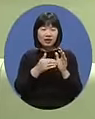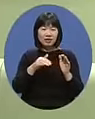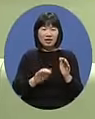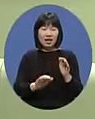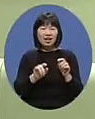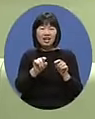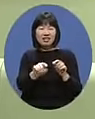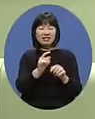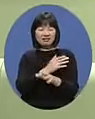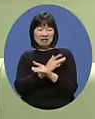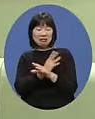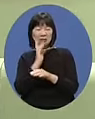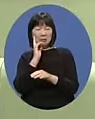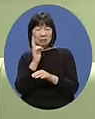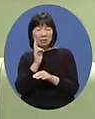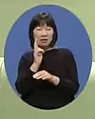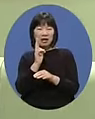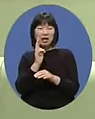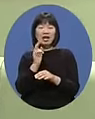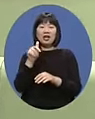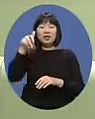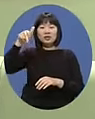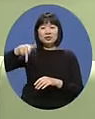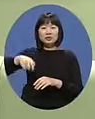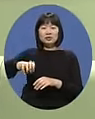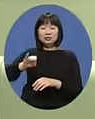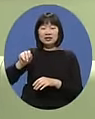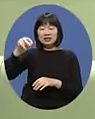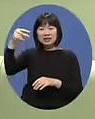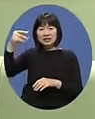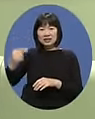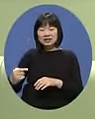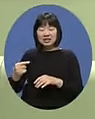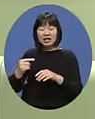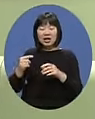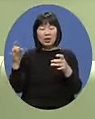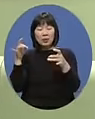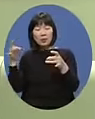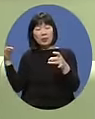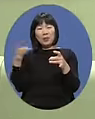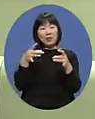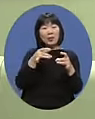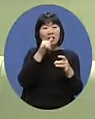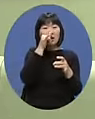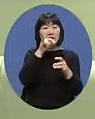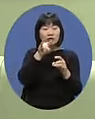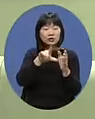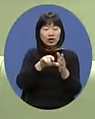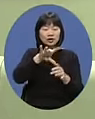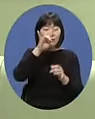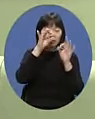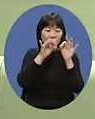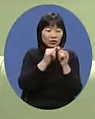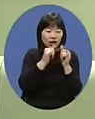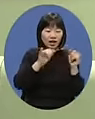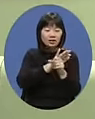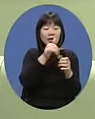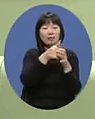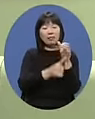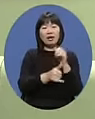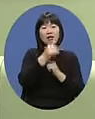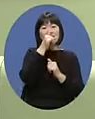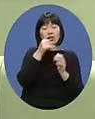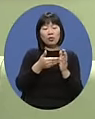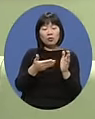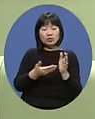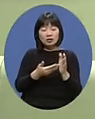큐피트가 화살을 퐁 하고 날린 거예요. 네. 그래서 그 화살을 맞으며 그 순간 처음 본 사람하고 사랑에 빠지죠. 근데 호수에